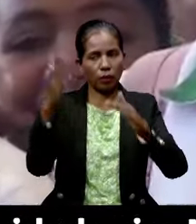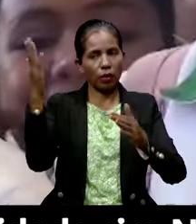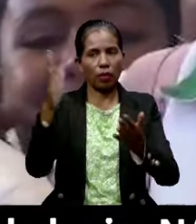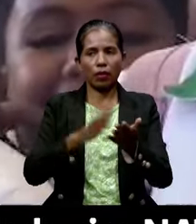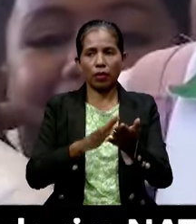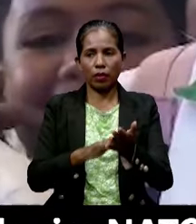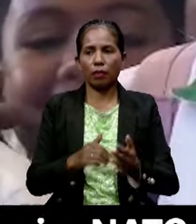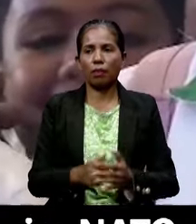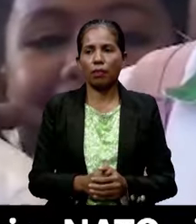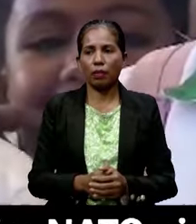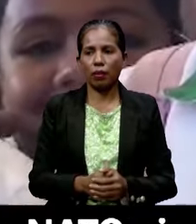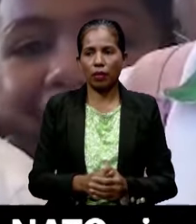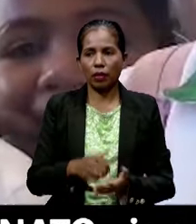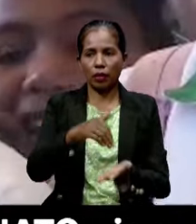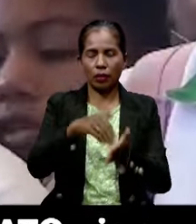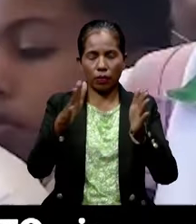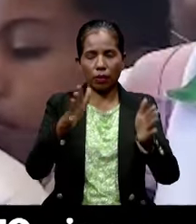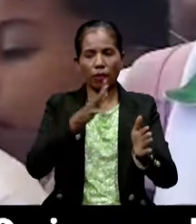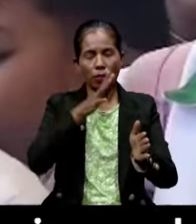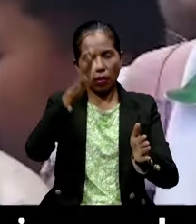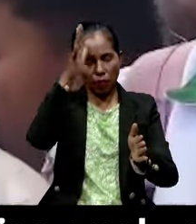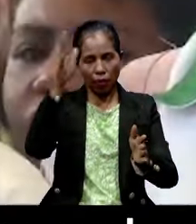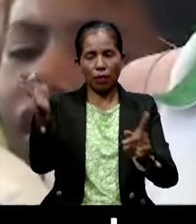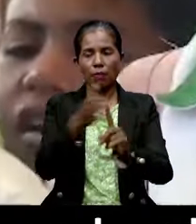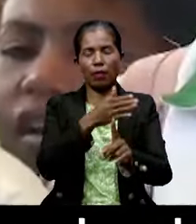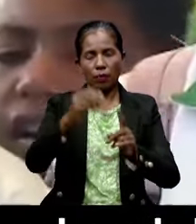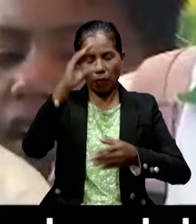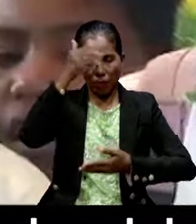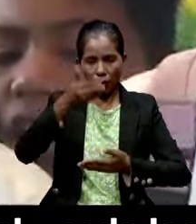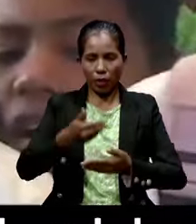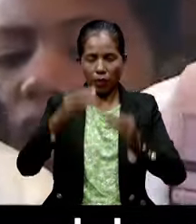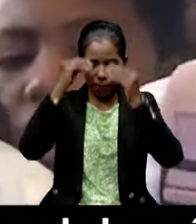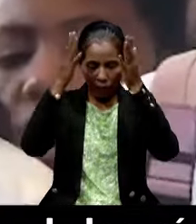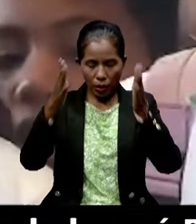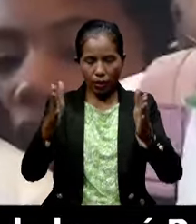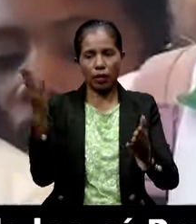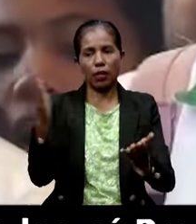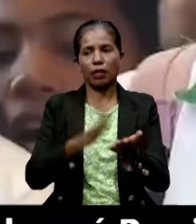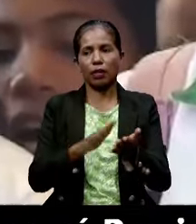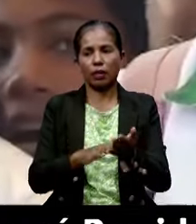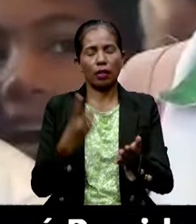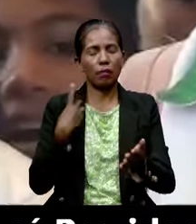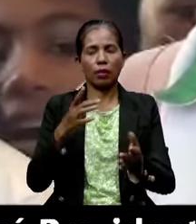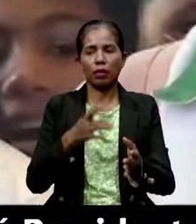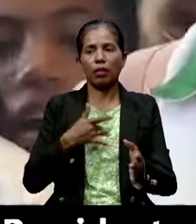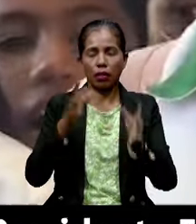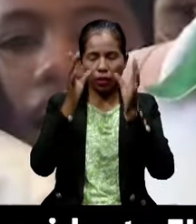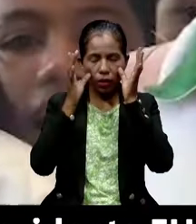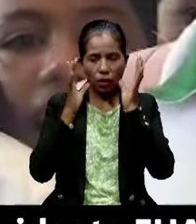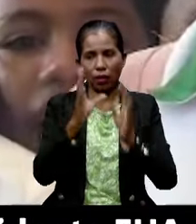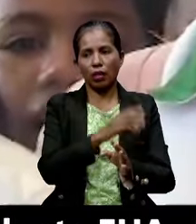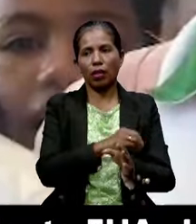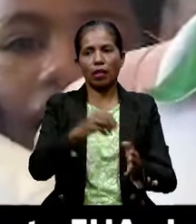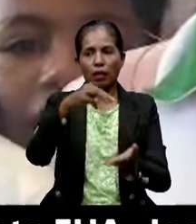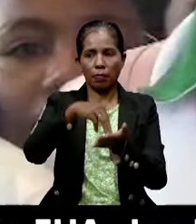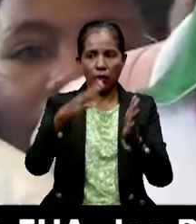problema alu alunus nia pai mo mai ba ko mestri ia escola ami senti tristi tamba ami lasimo aprendizaje un semestre no mestra no materia ne be